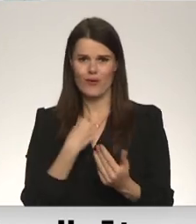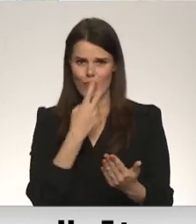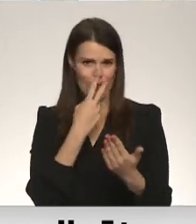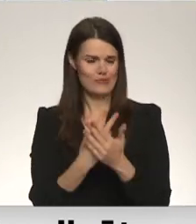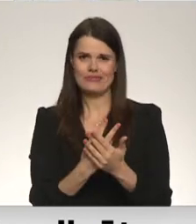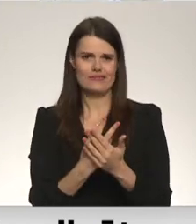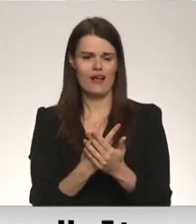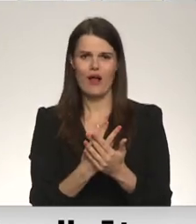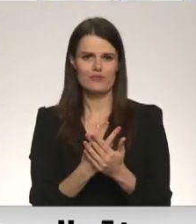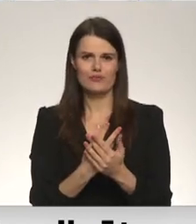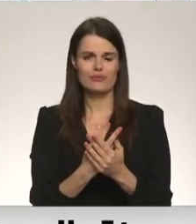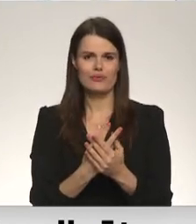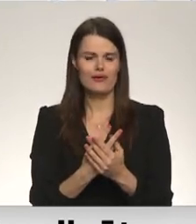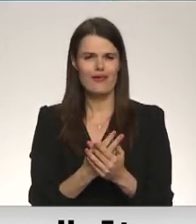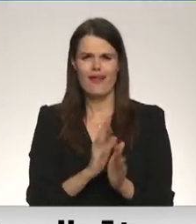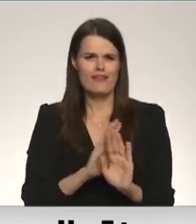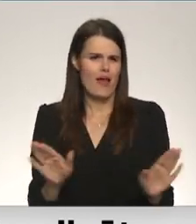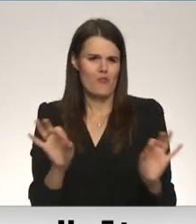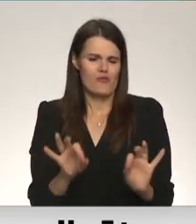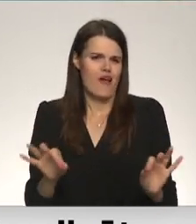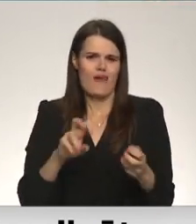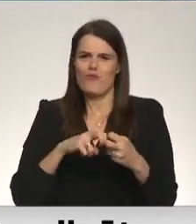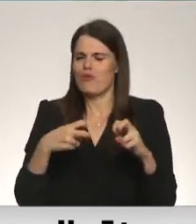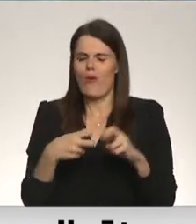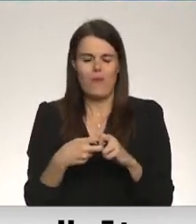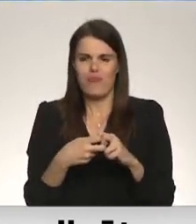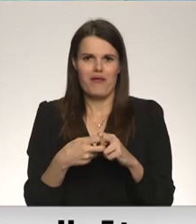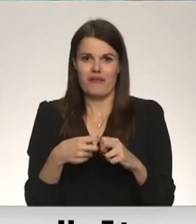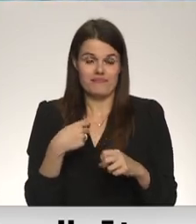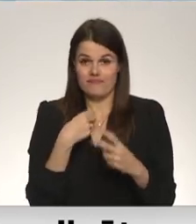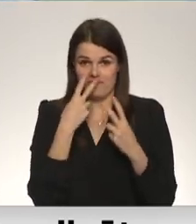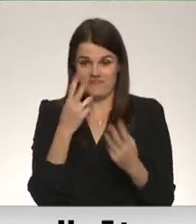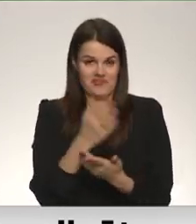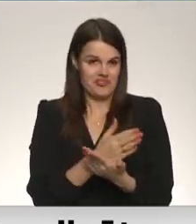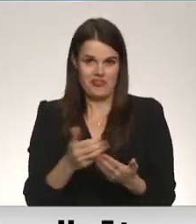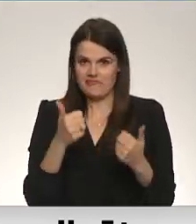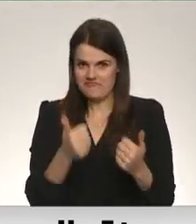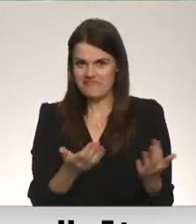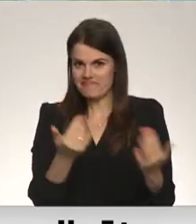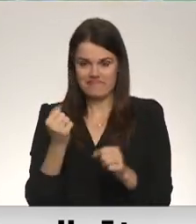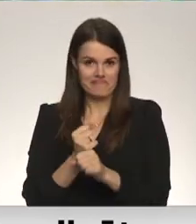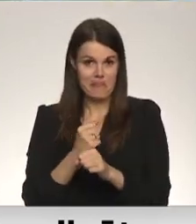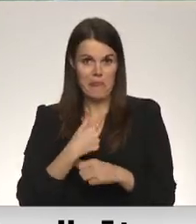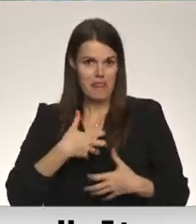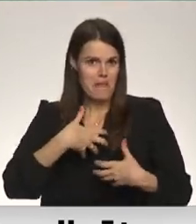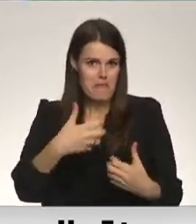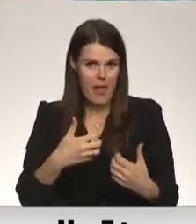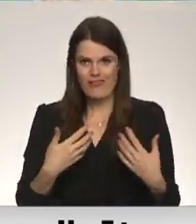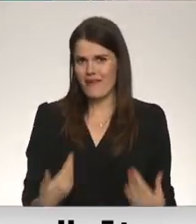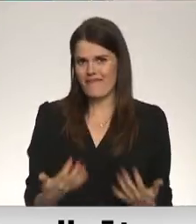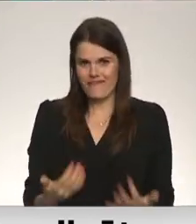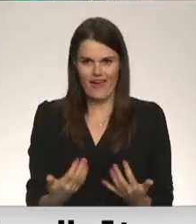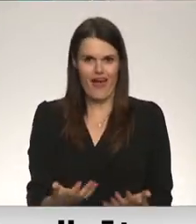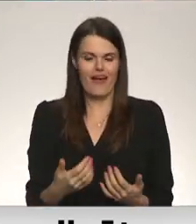ka nebūtu nekāda problēma. Man neizpratne vispār nav. Ja mani arī pieņēma tik viegli,